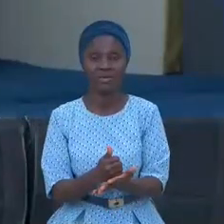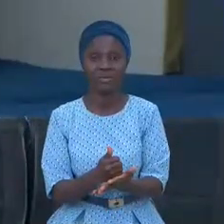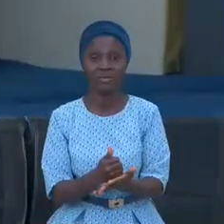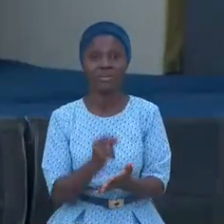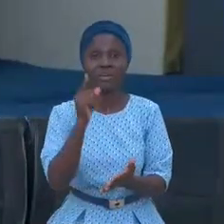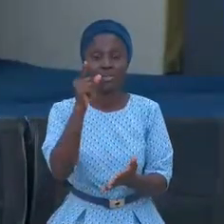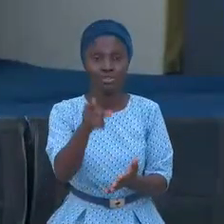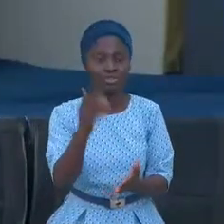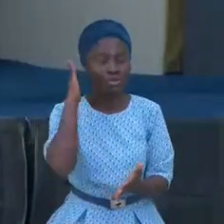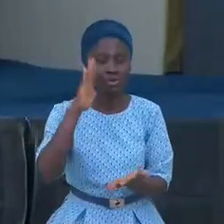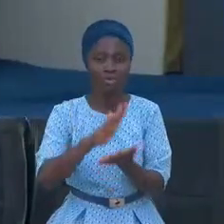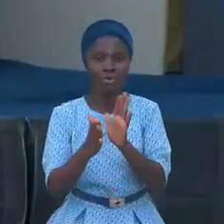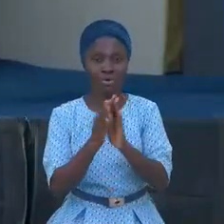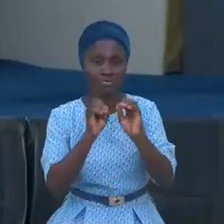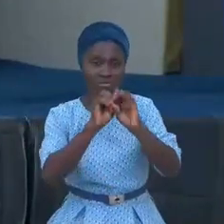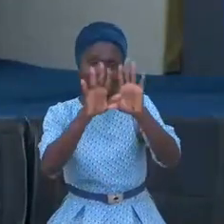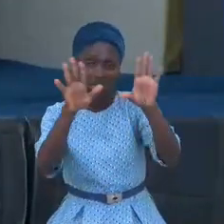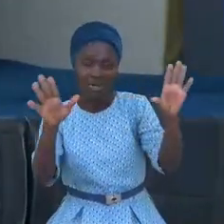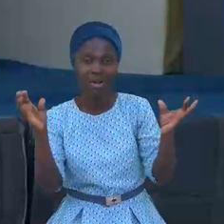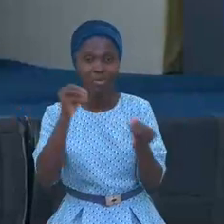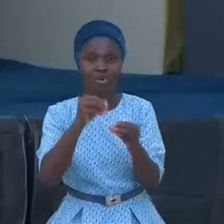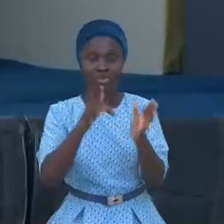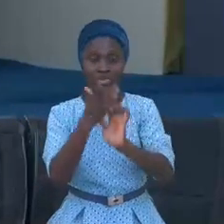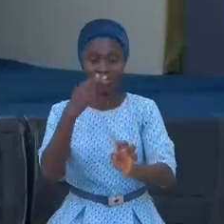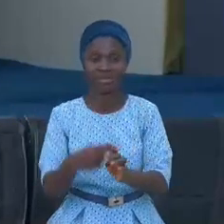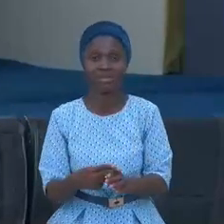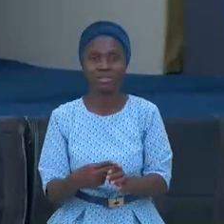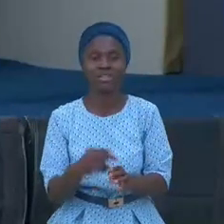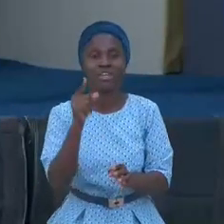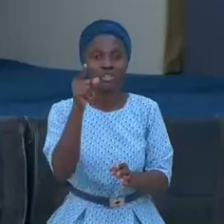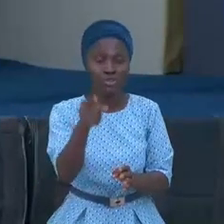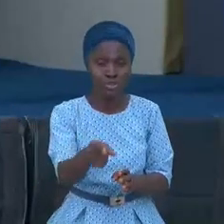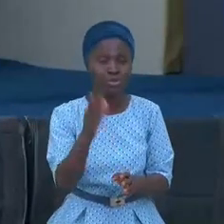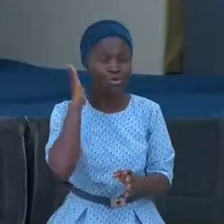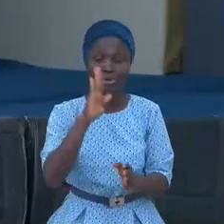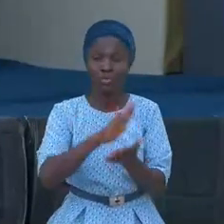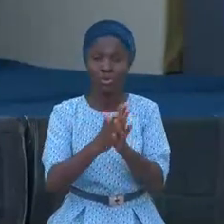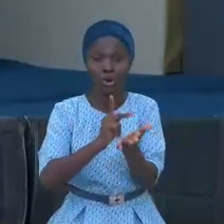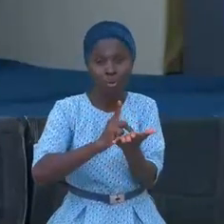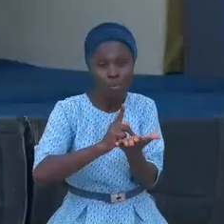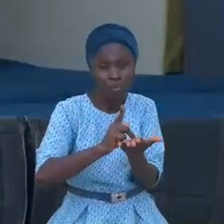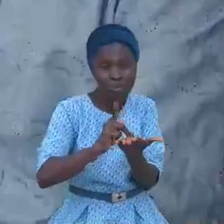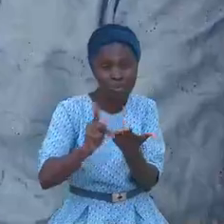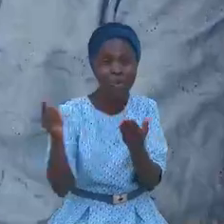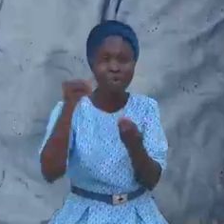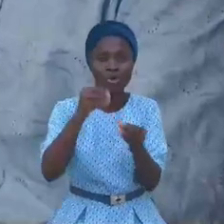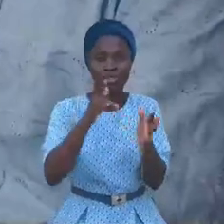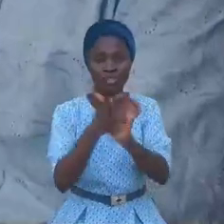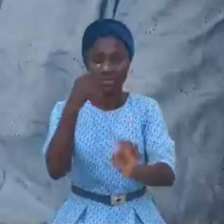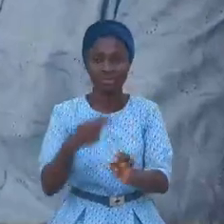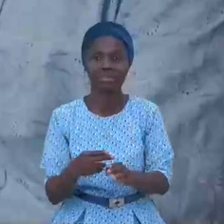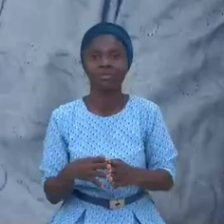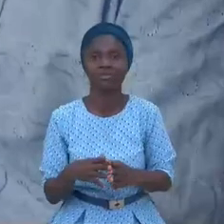Tu seras plus brillant au nom de Jésus. Tu seras plus pur au nom de Jésus.